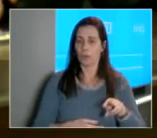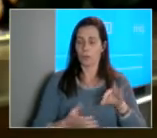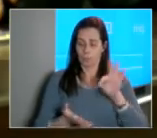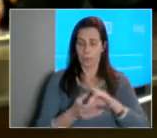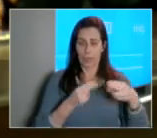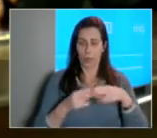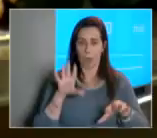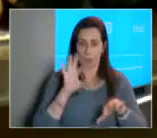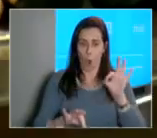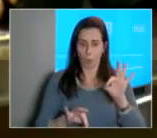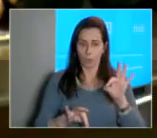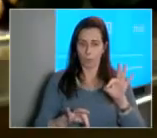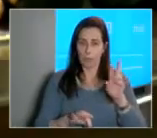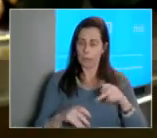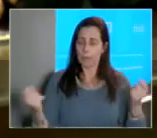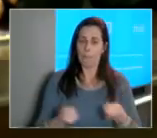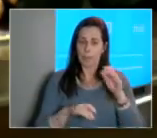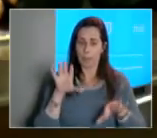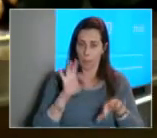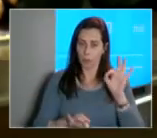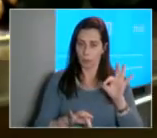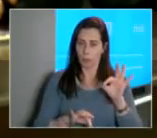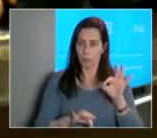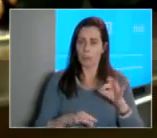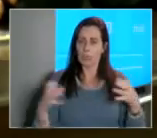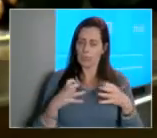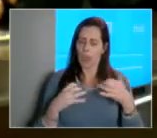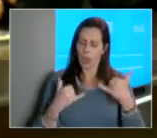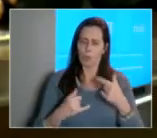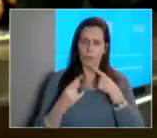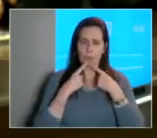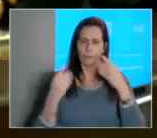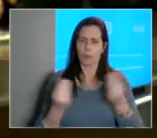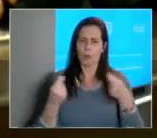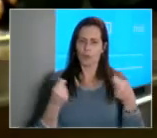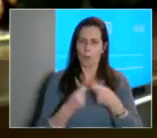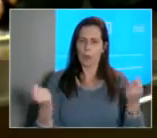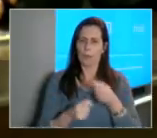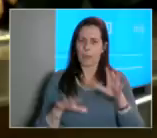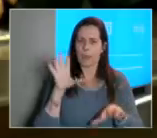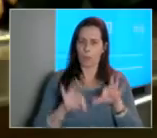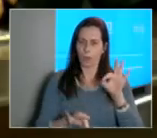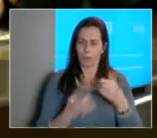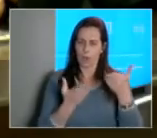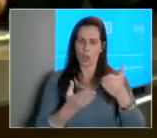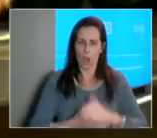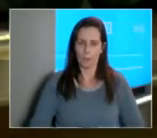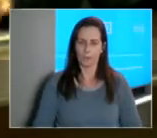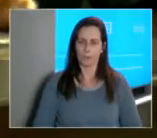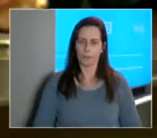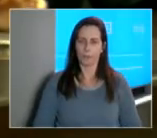ערב הבחירות, תוך כדי קמפיין הבחירות. סיעה שתדון היום גם בנושאים שקשורים לקמפיין הבחירות. בבקשה, אדוני ראש